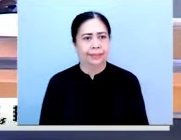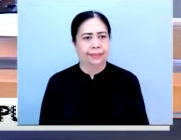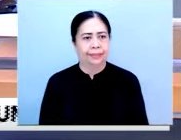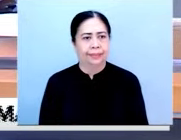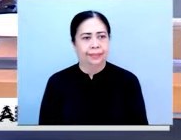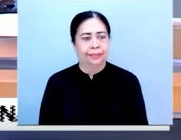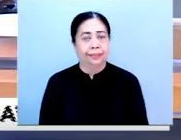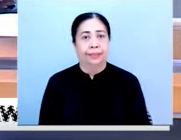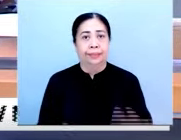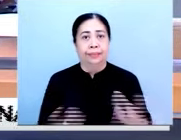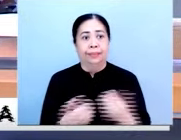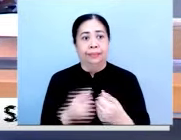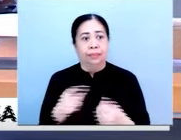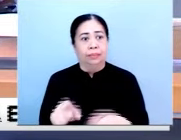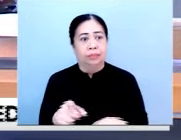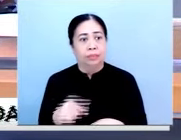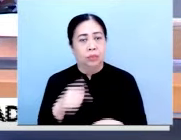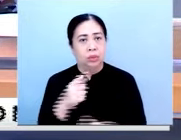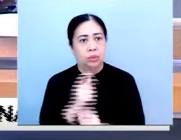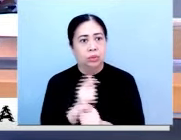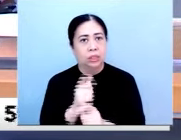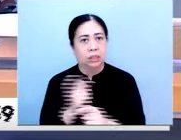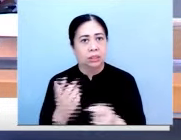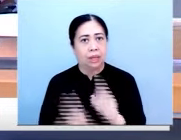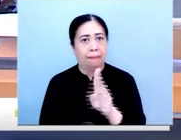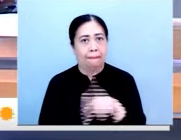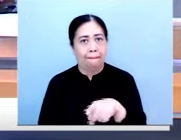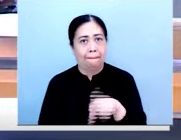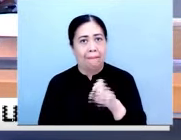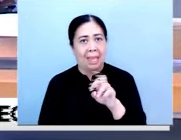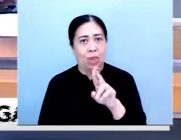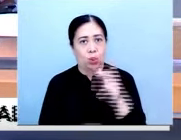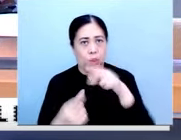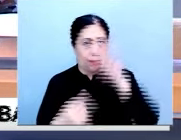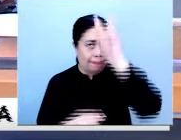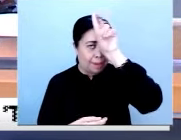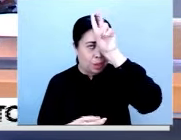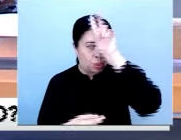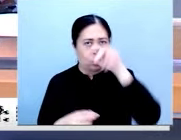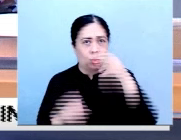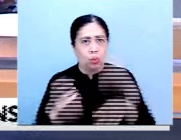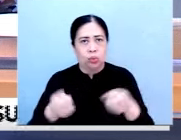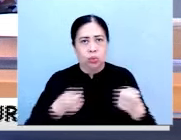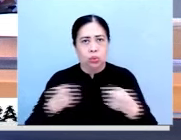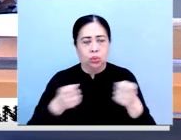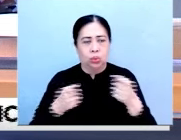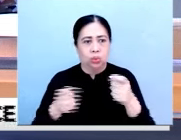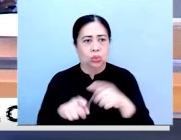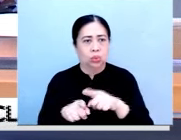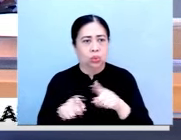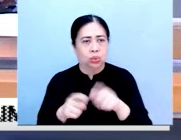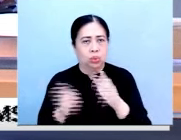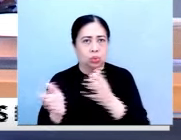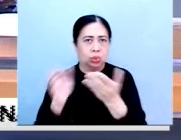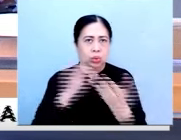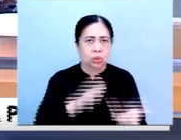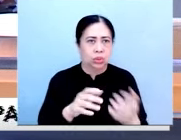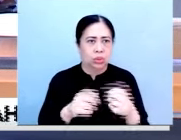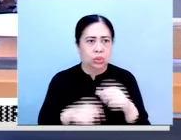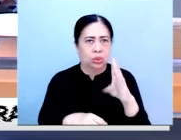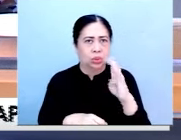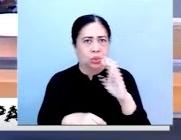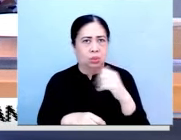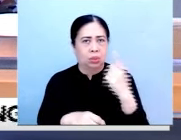Nakabangga ng sasakyan ng isang truck sa Peru nang mawalan ng kontrol ang driver nito. Natapunan din ng karga nitong brakes ang ilang